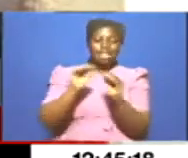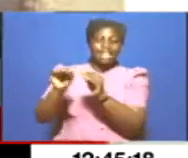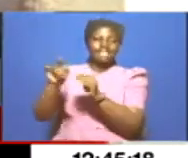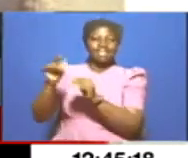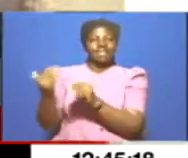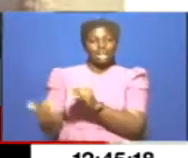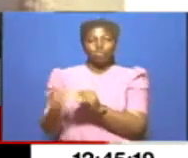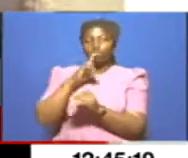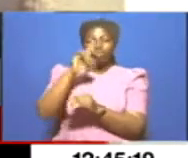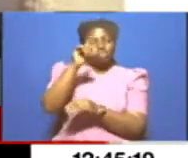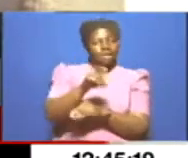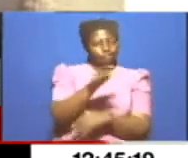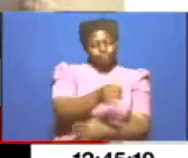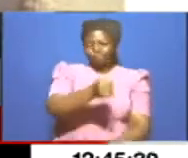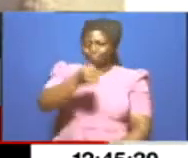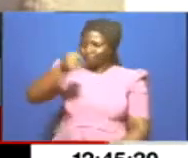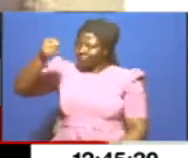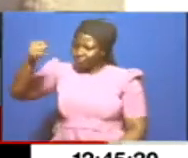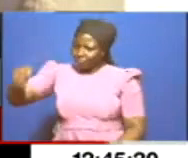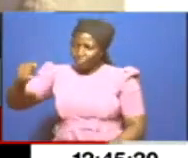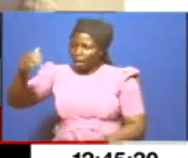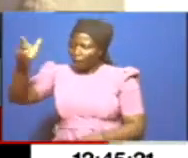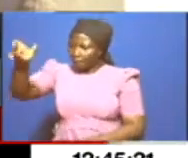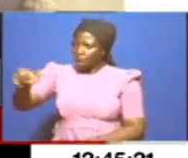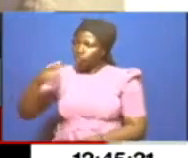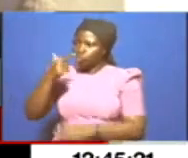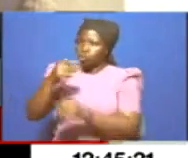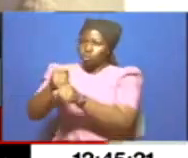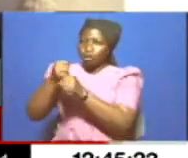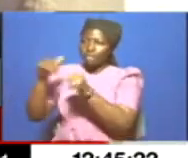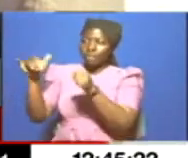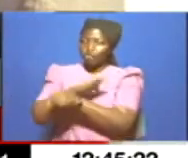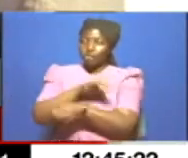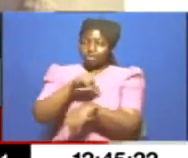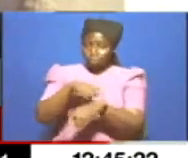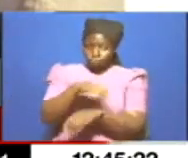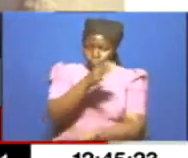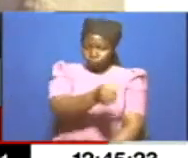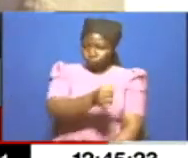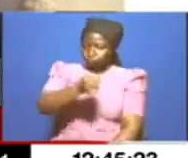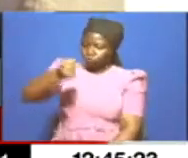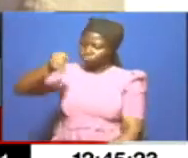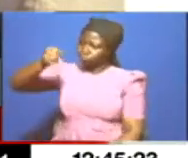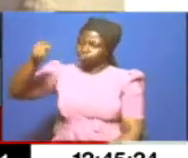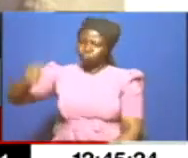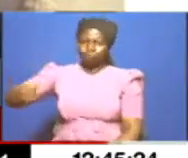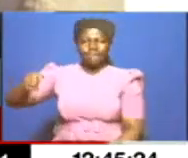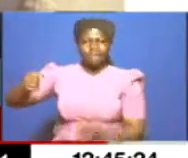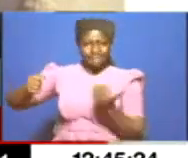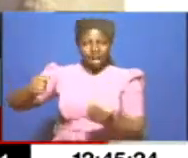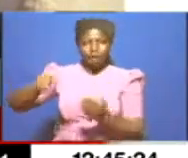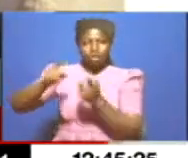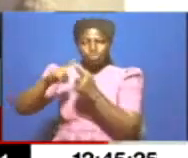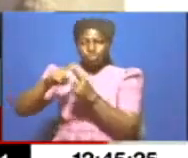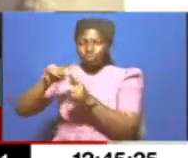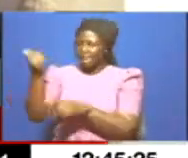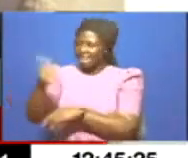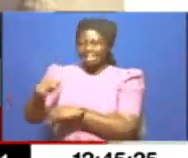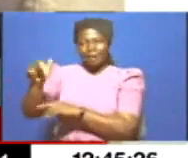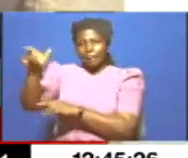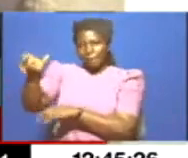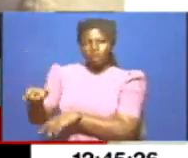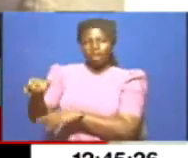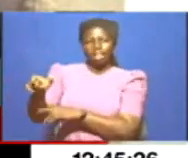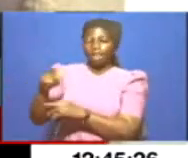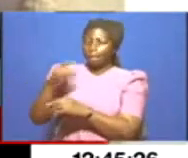kwa mtu ambaye unaamini kabisa. Na niseme hivi, unapopelekea mtu yeyote yule mtoto wako, uwe